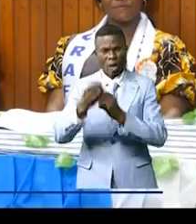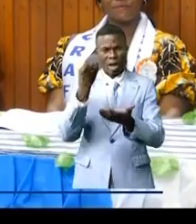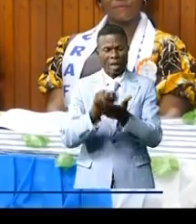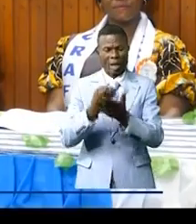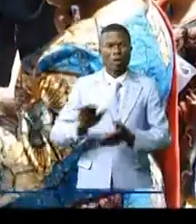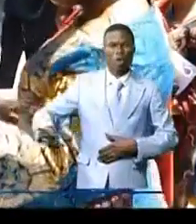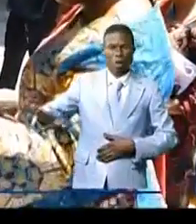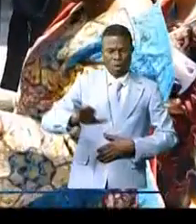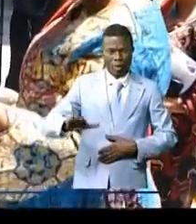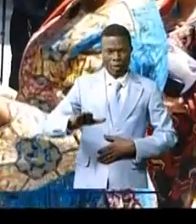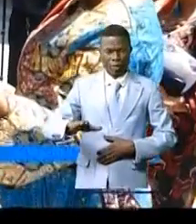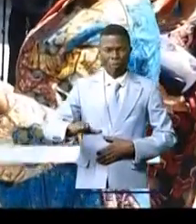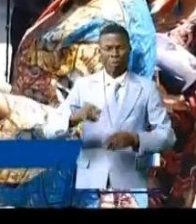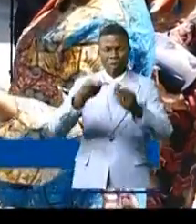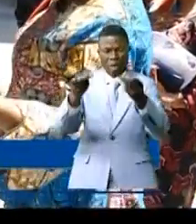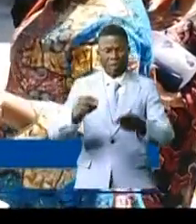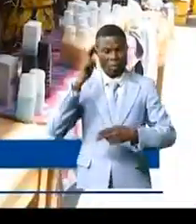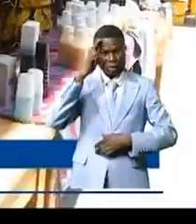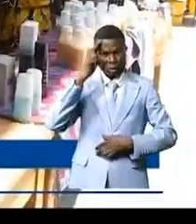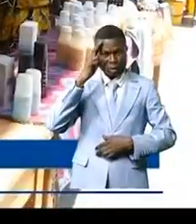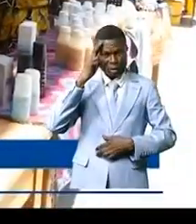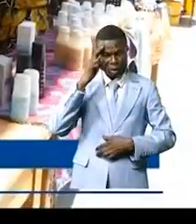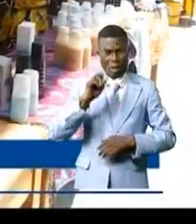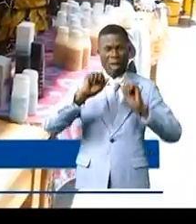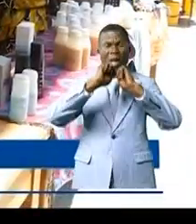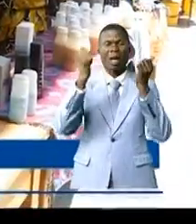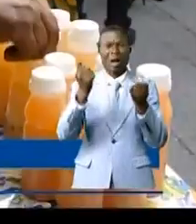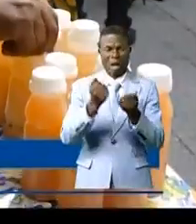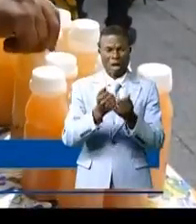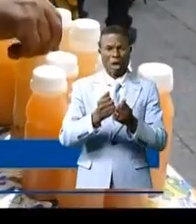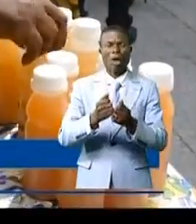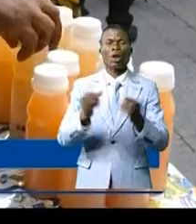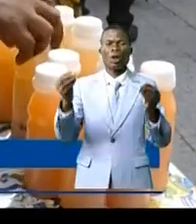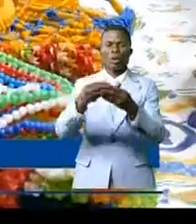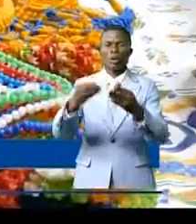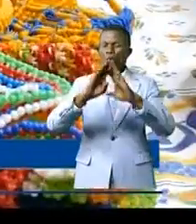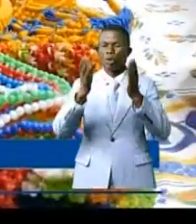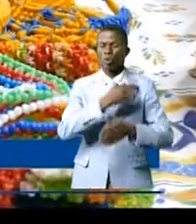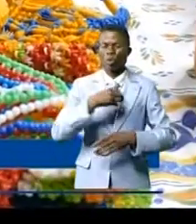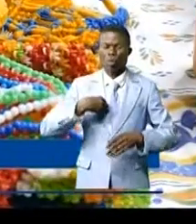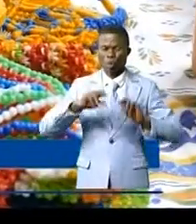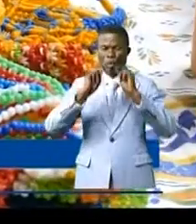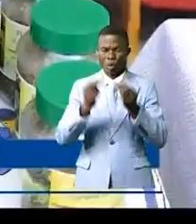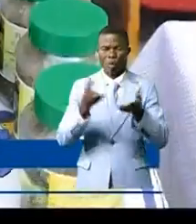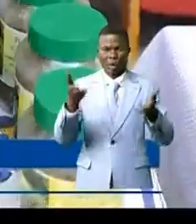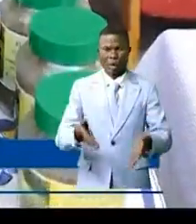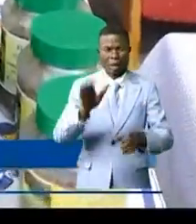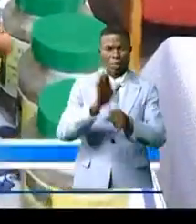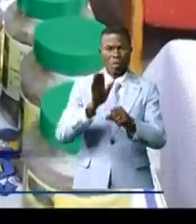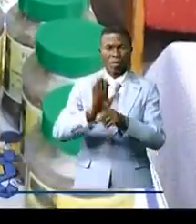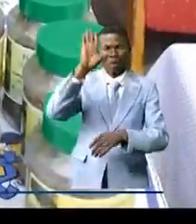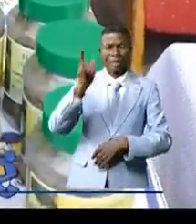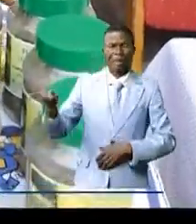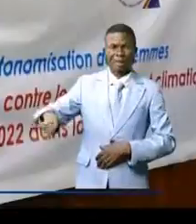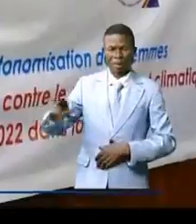du pays. Les cadres de réflexion est une association qui regroupe les femmes de toutes tendances et existe dans plus de 5 provinces